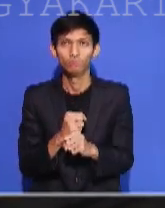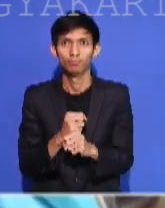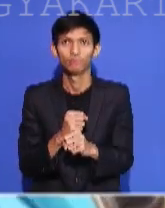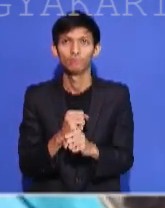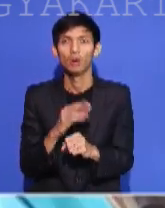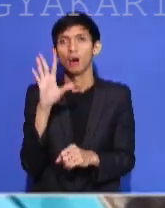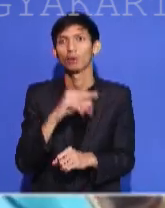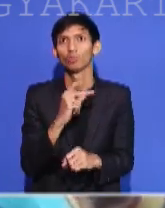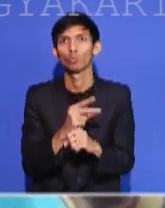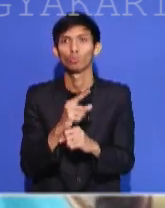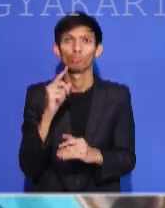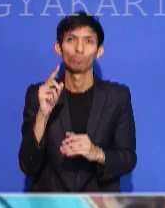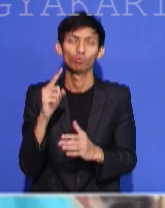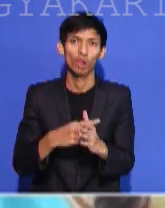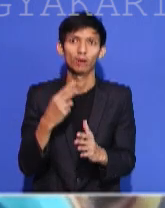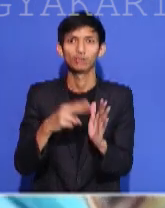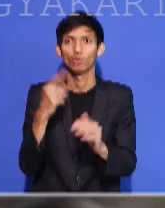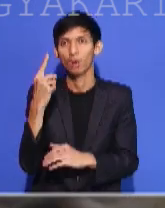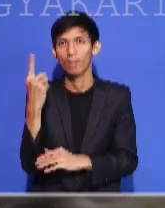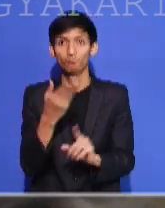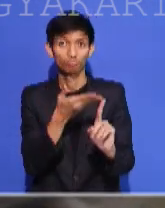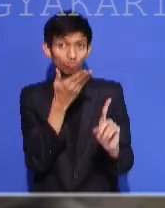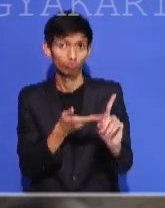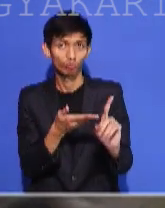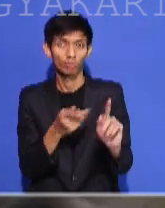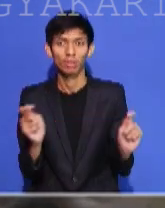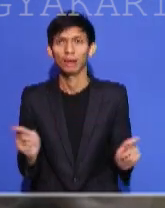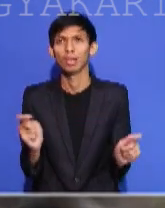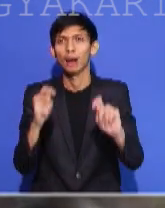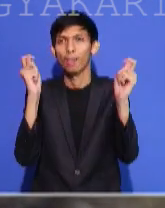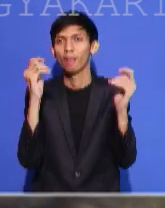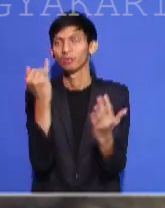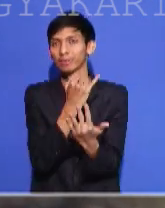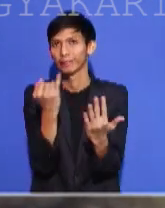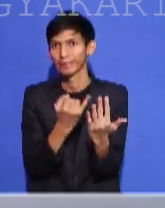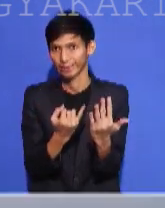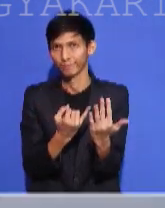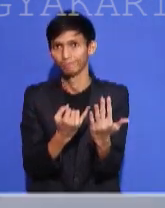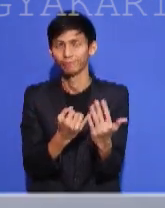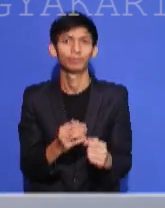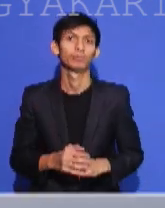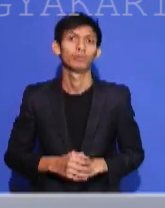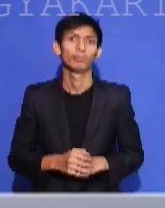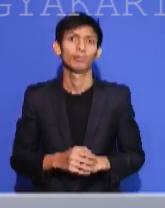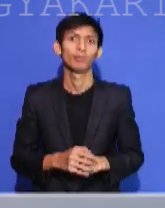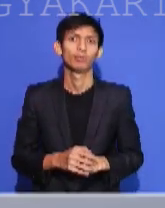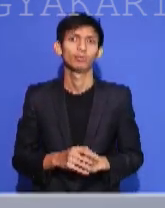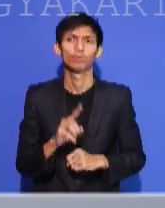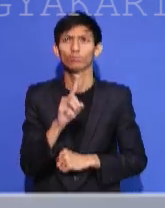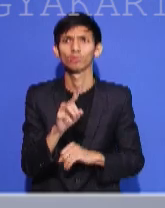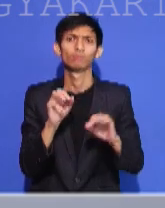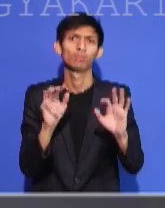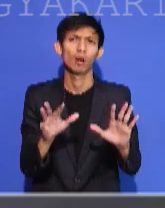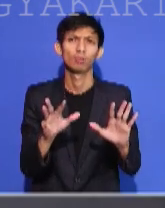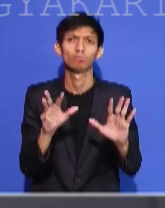Sidin yang dikenal sebagai seniman pendidik dinilai merupakan salah satu legenda anak-anak Indonesia yang dikenal di tahun 1970-an